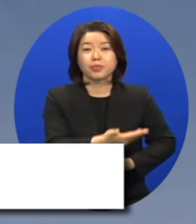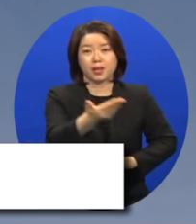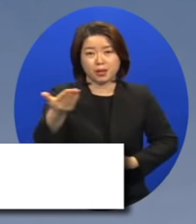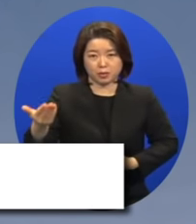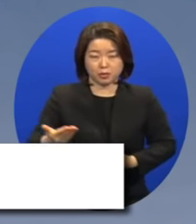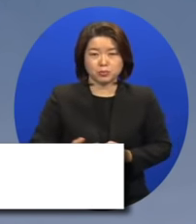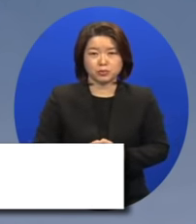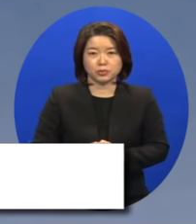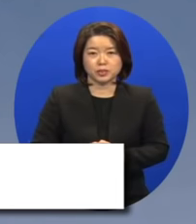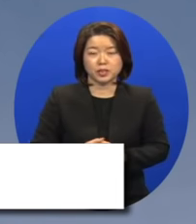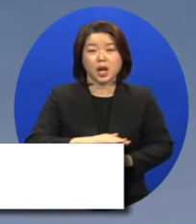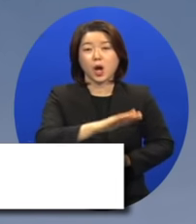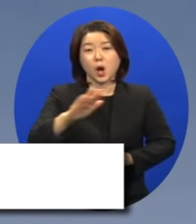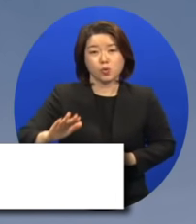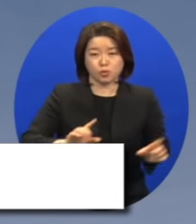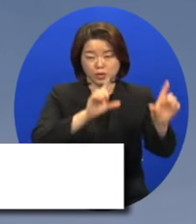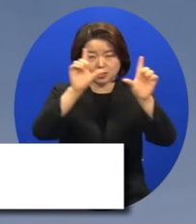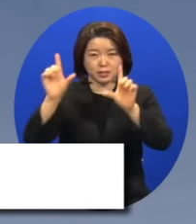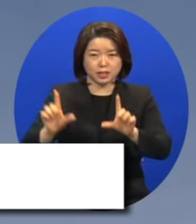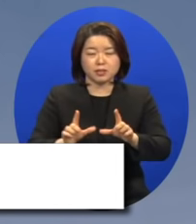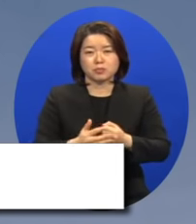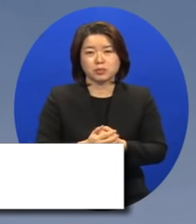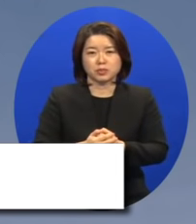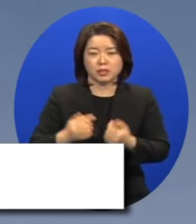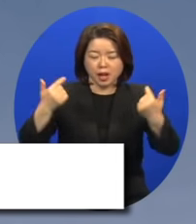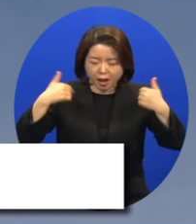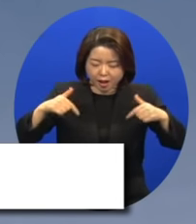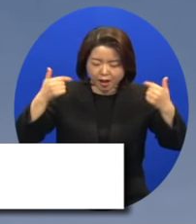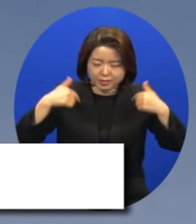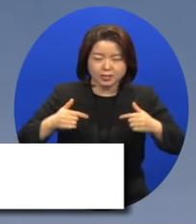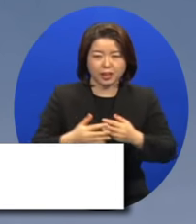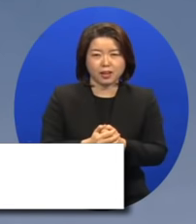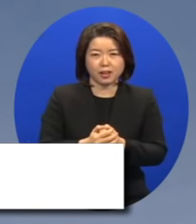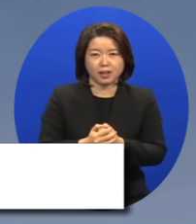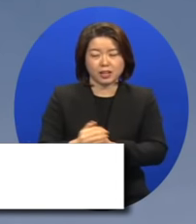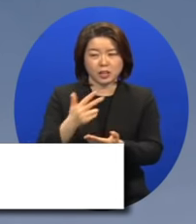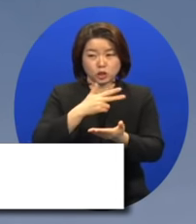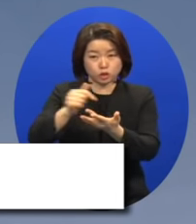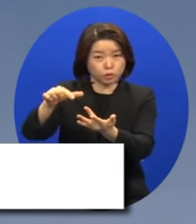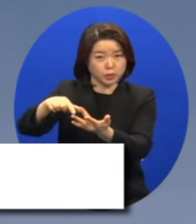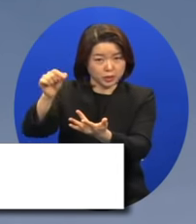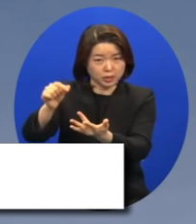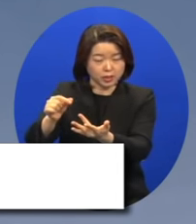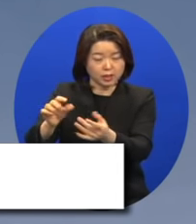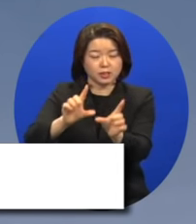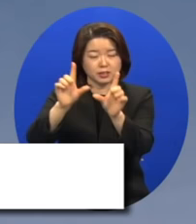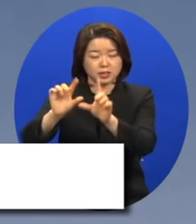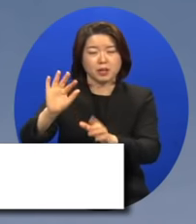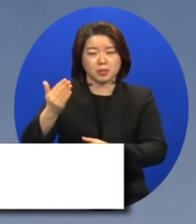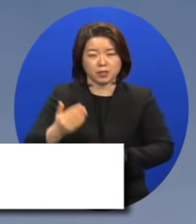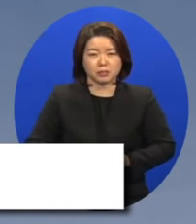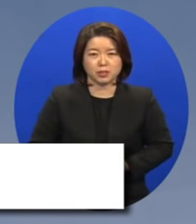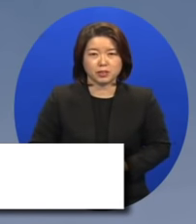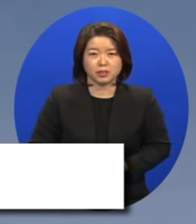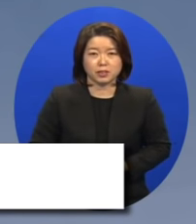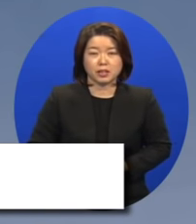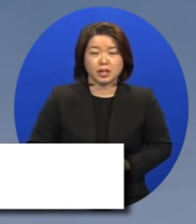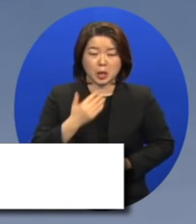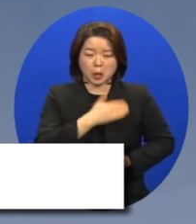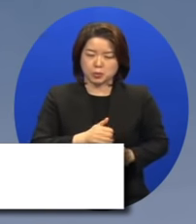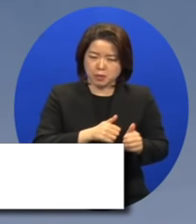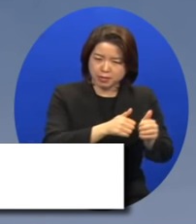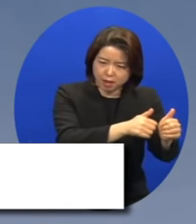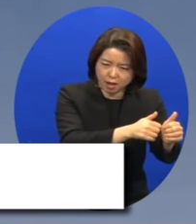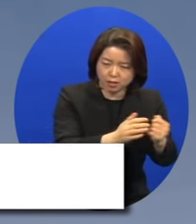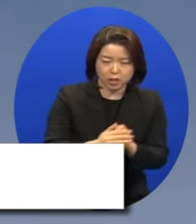,우리의삶은언제나 주님을선택하는삶입니다.